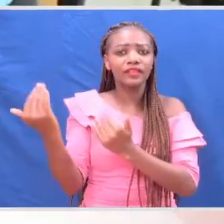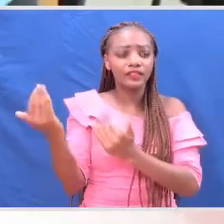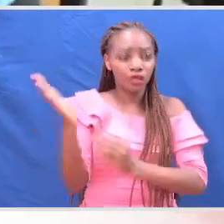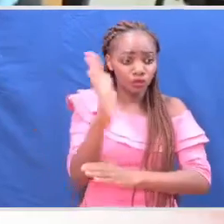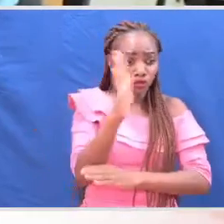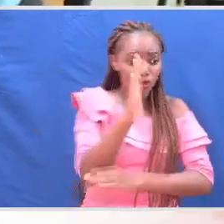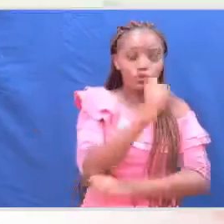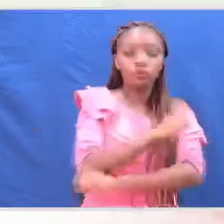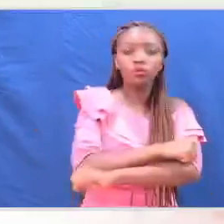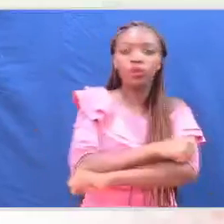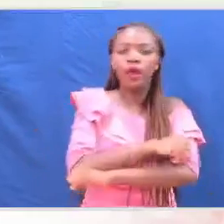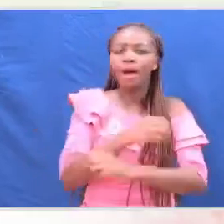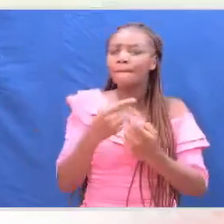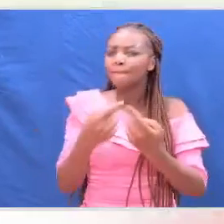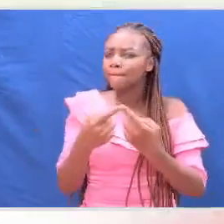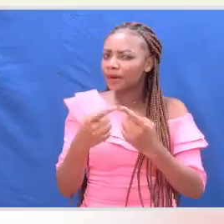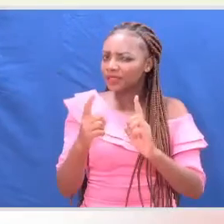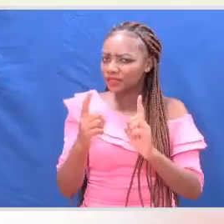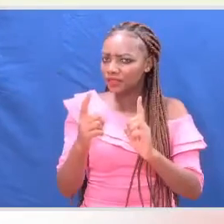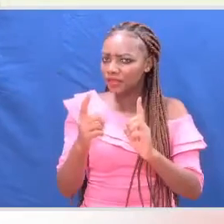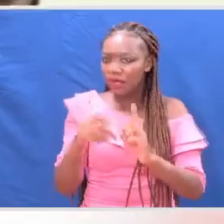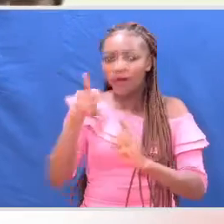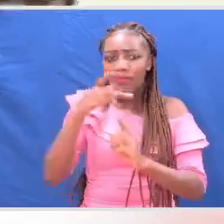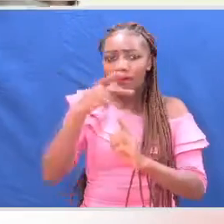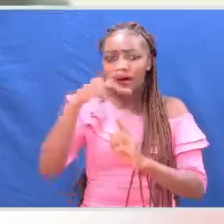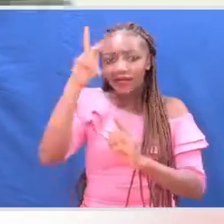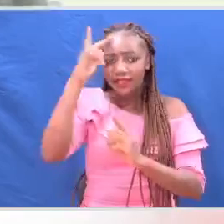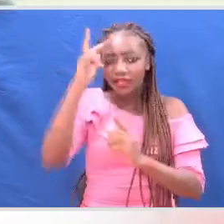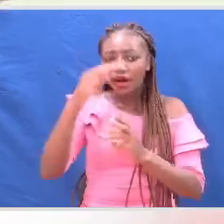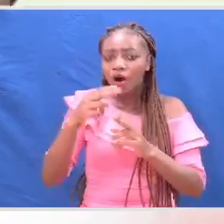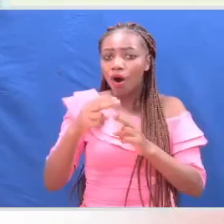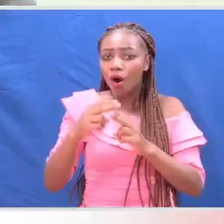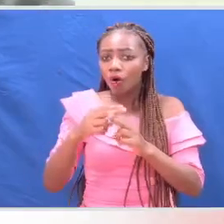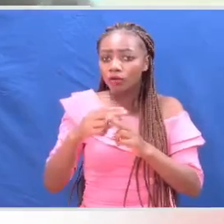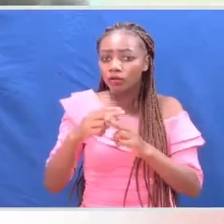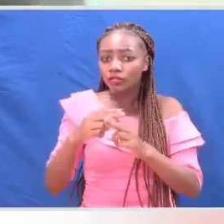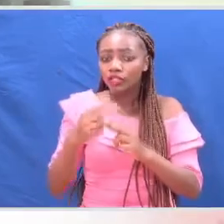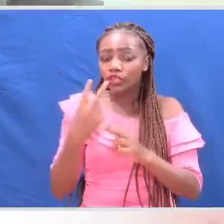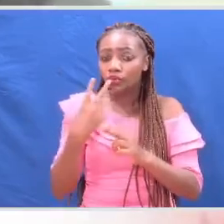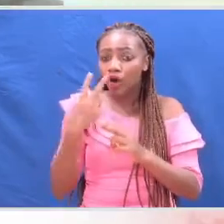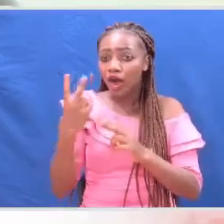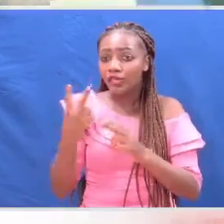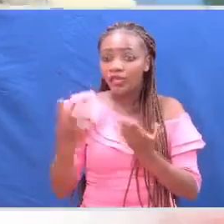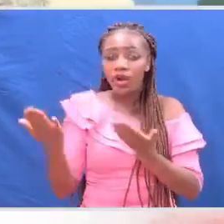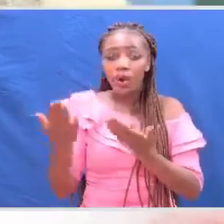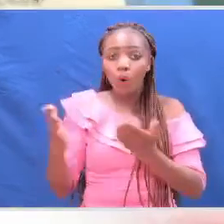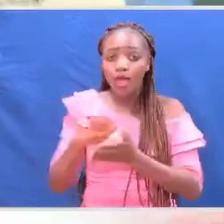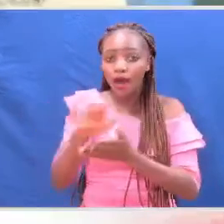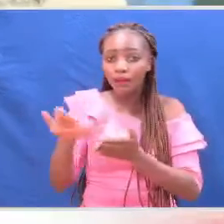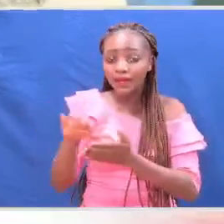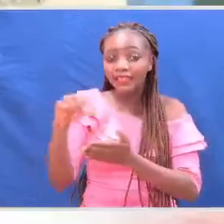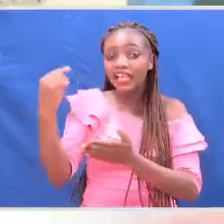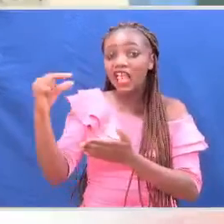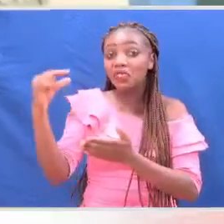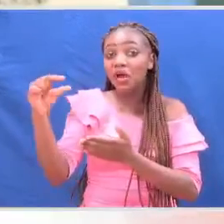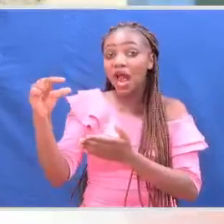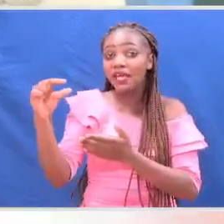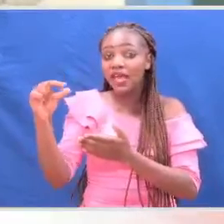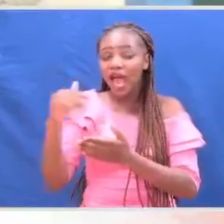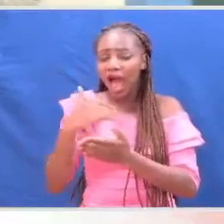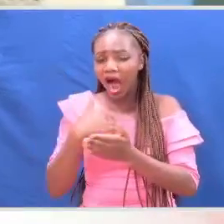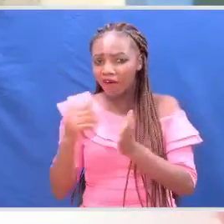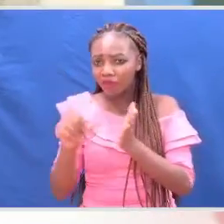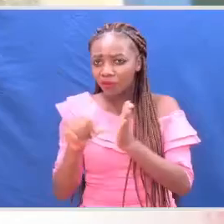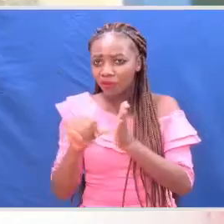kurejelea masomo. Hata hivyo, wazazi wa takriban wanafunzi 200 katika eneo la Githurai wamejipata